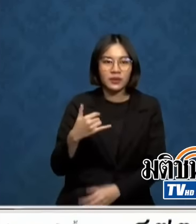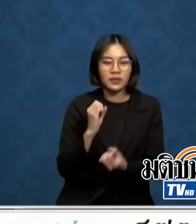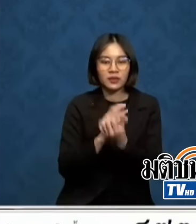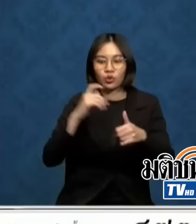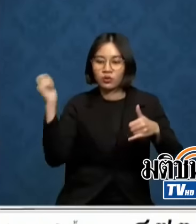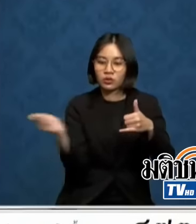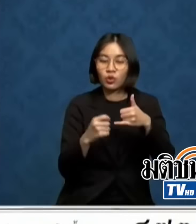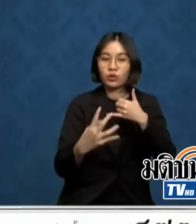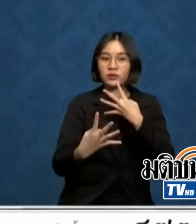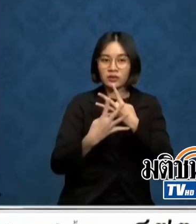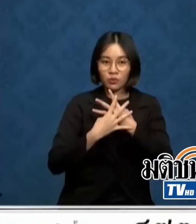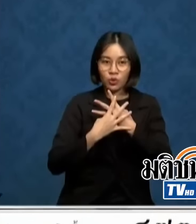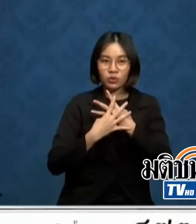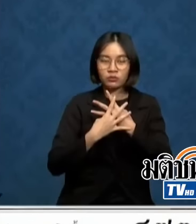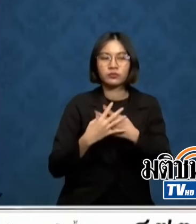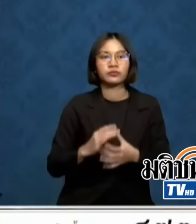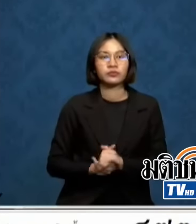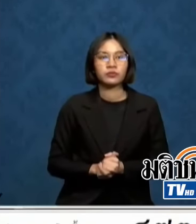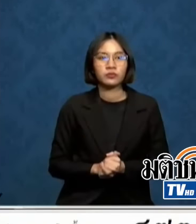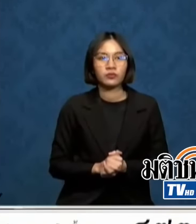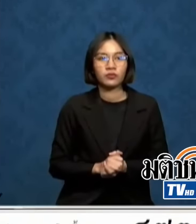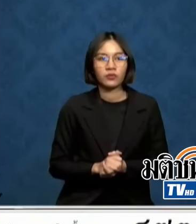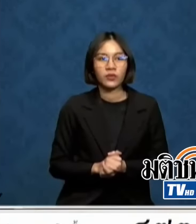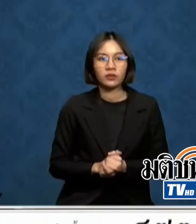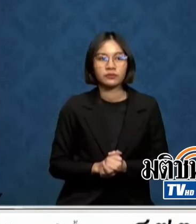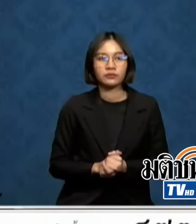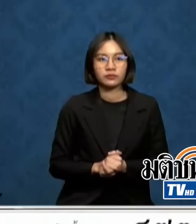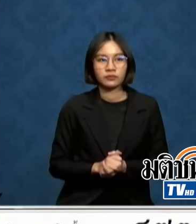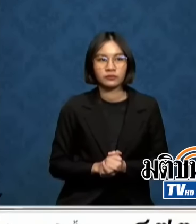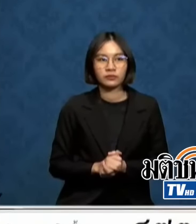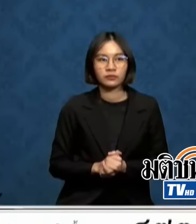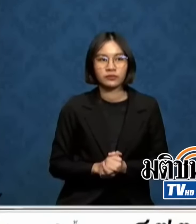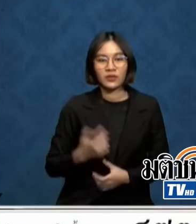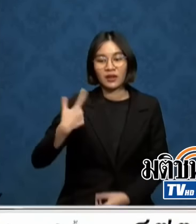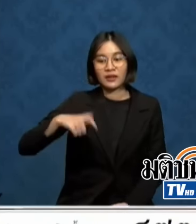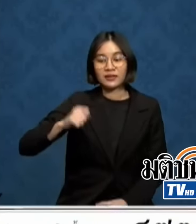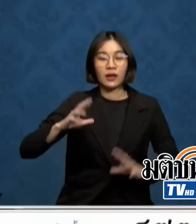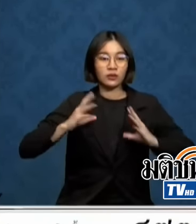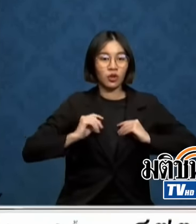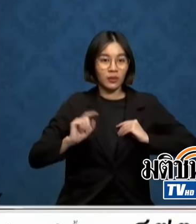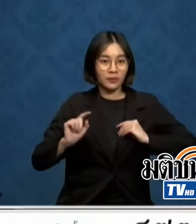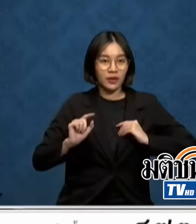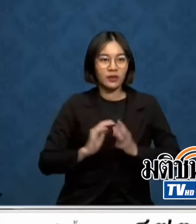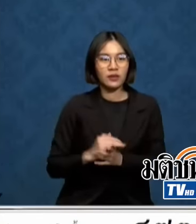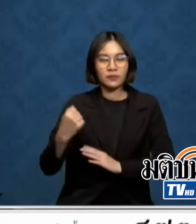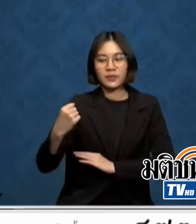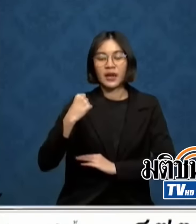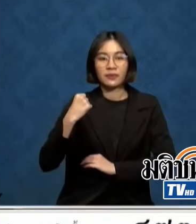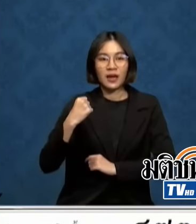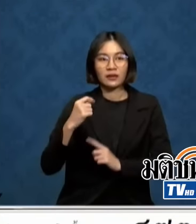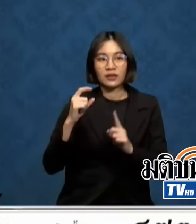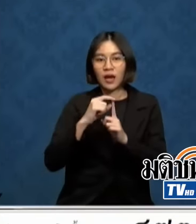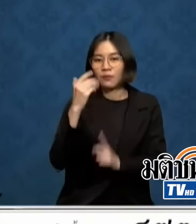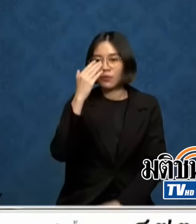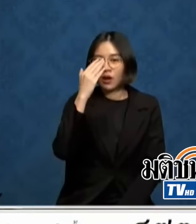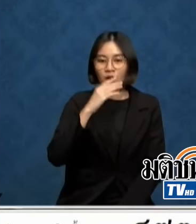กับโทษจำคุกและครั้งหนึ่งรัฐาธิปัตย์โดยการยอมรับของศาลได้ใช้อำนาจด้วยคำพวด